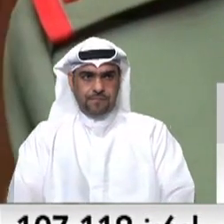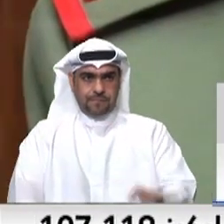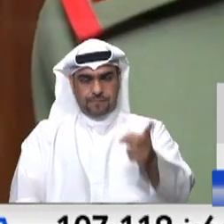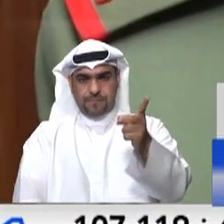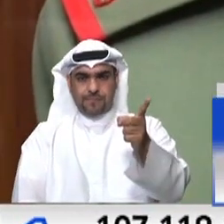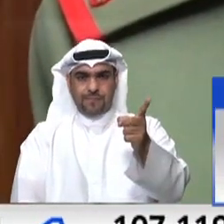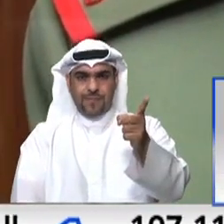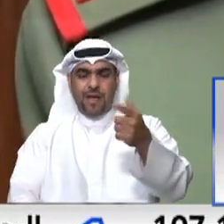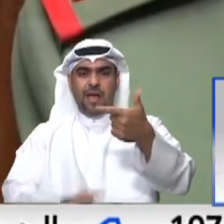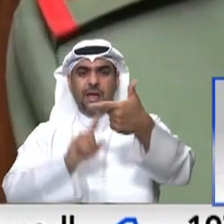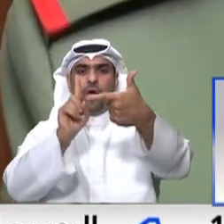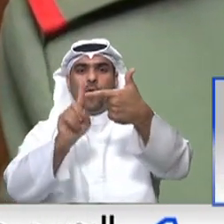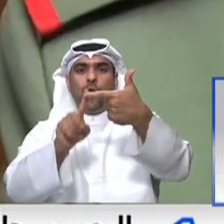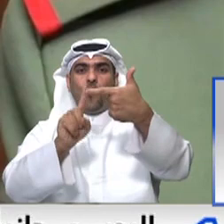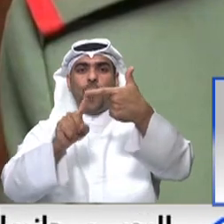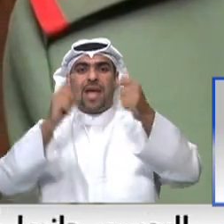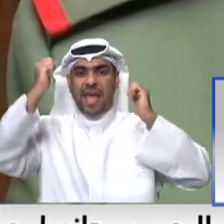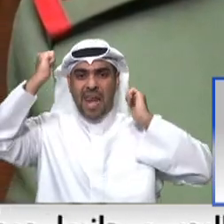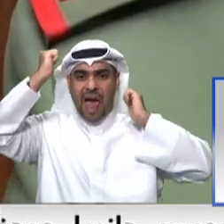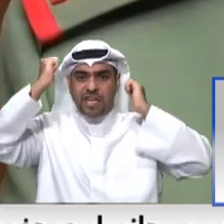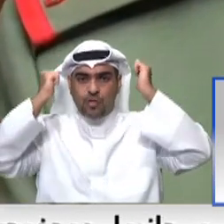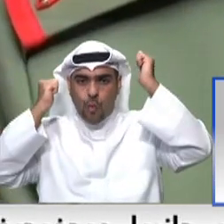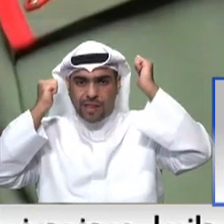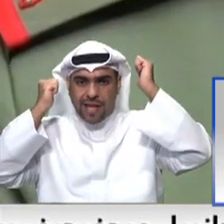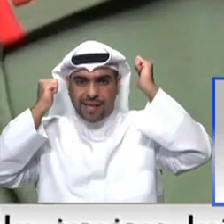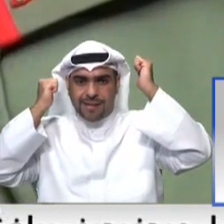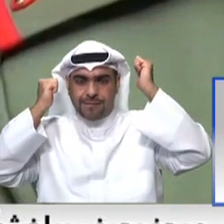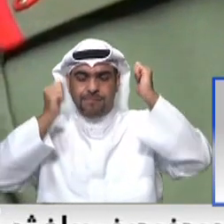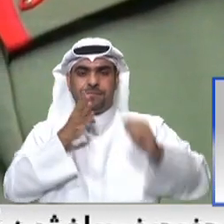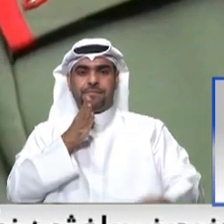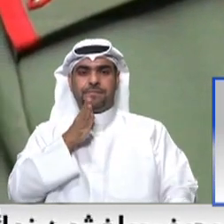نتواجد في مملكة إسبانيا في مدريد